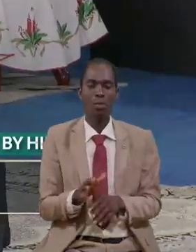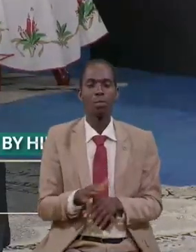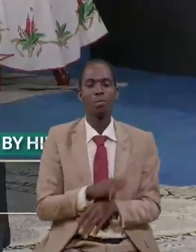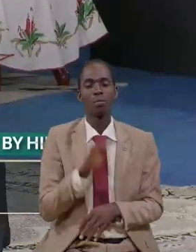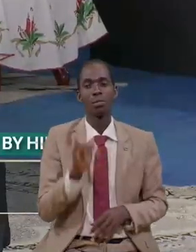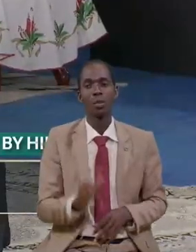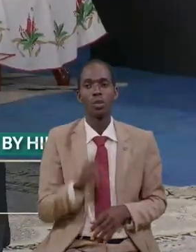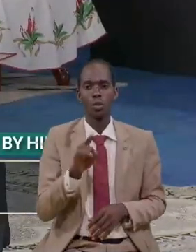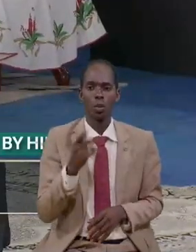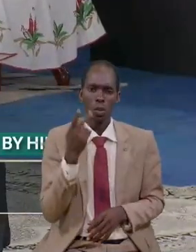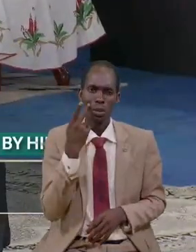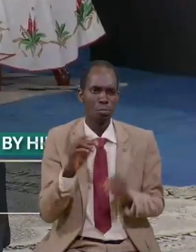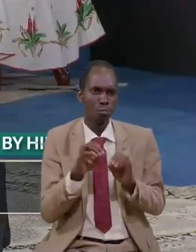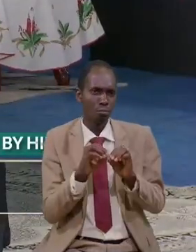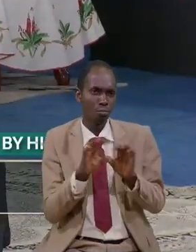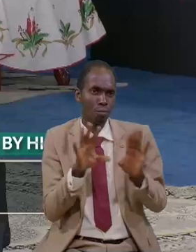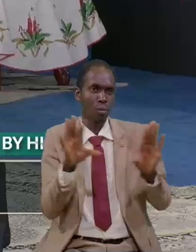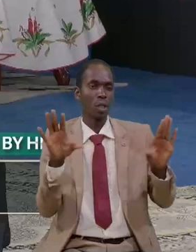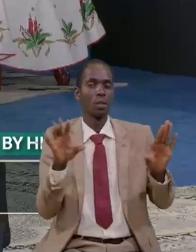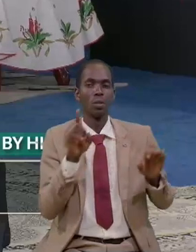clairement.